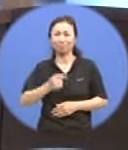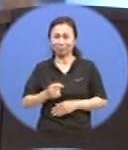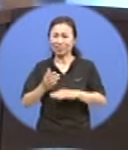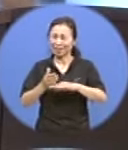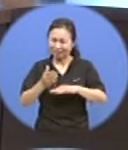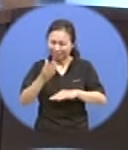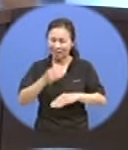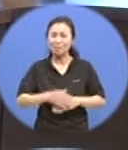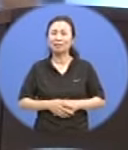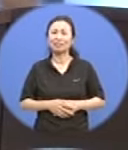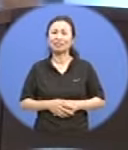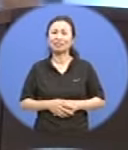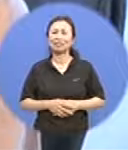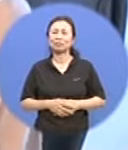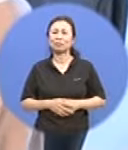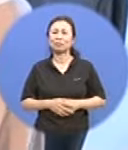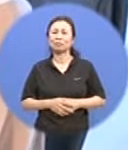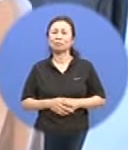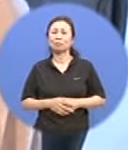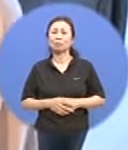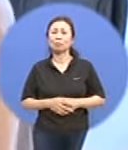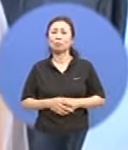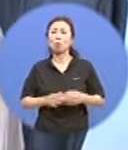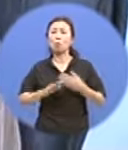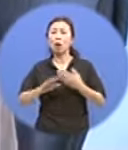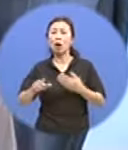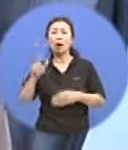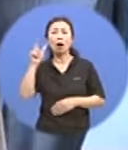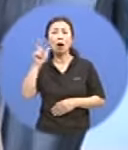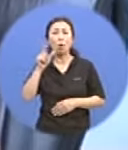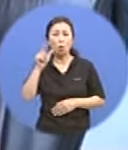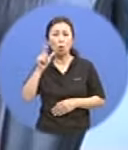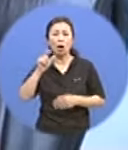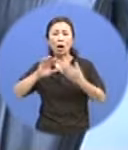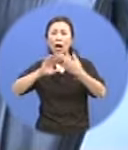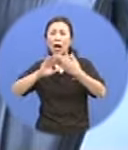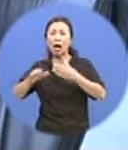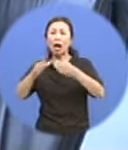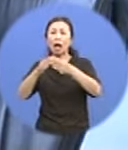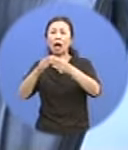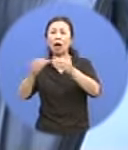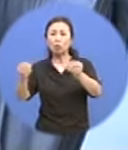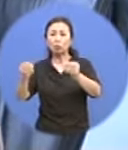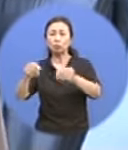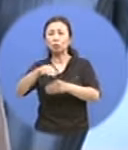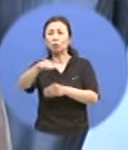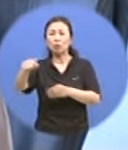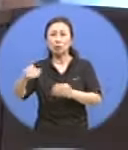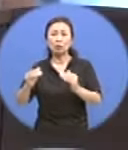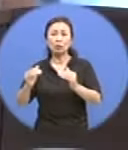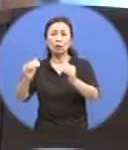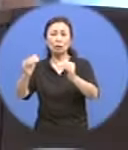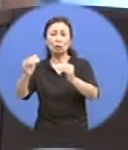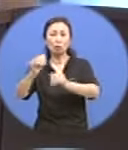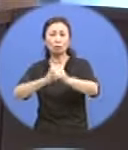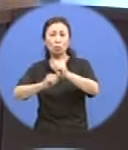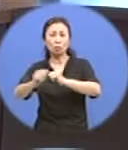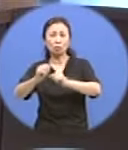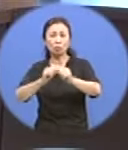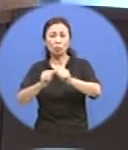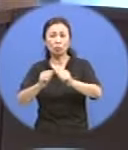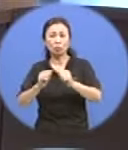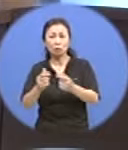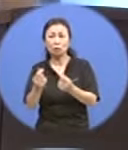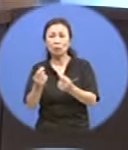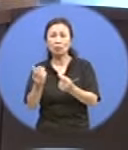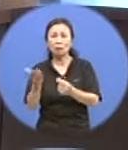澤田さん、花王グループでは、はい、海外市場における成長に向けた取り組みというのはいかがですか？ 我々は家庭用製品だ